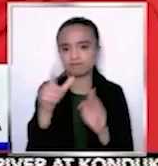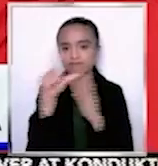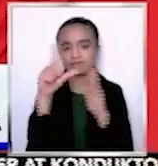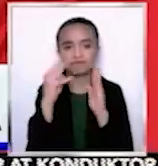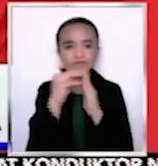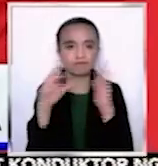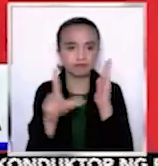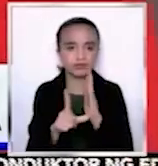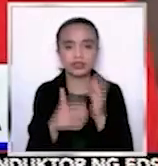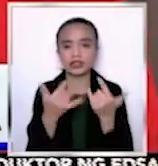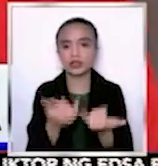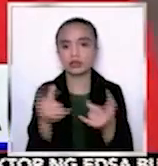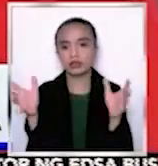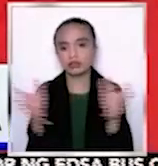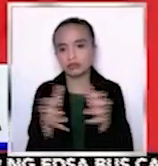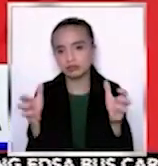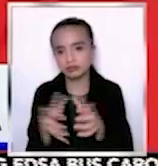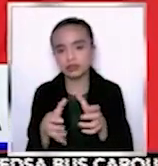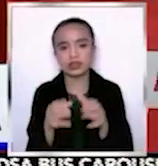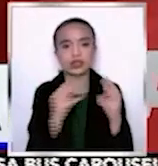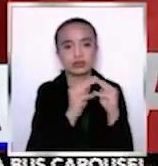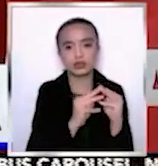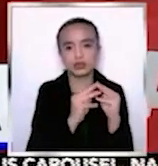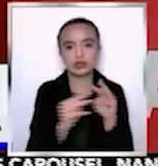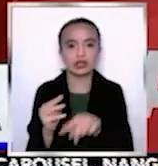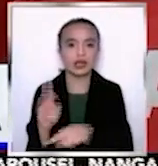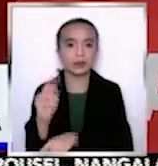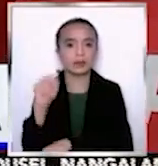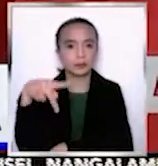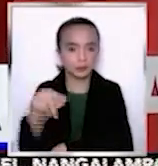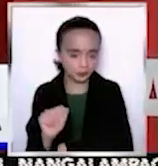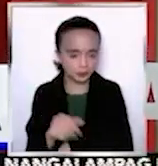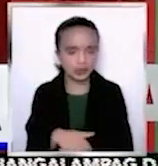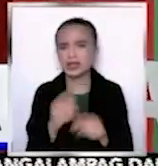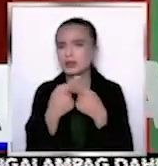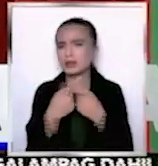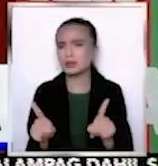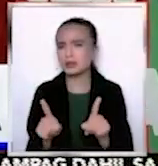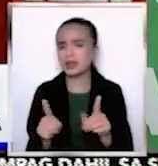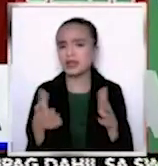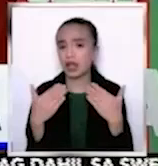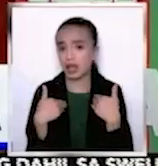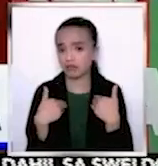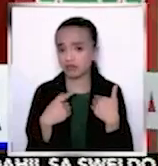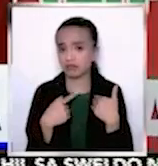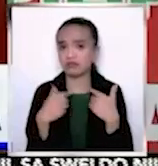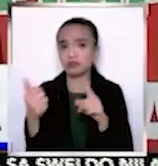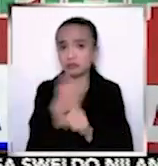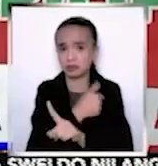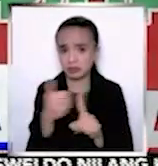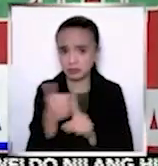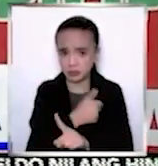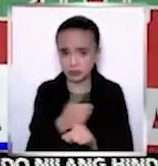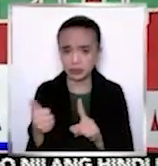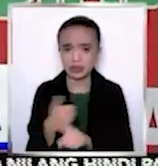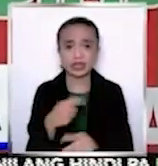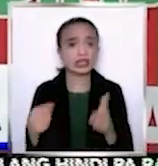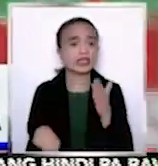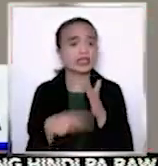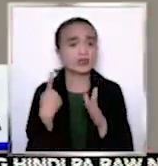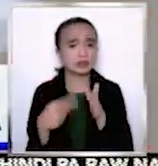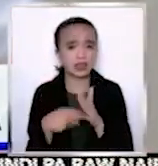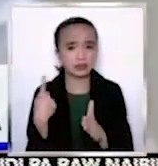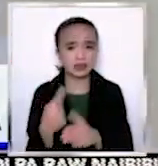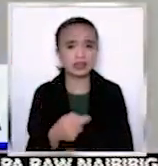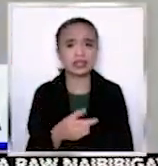sa giyera laban sa Muslim separatists at NPA. Pero meron daw pang-aabuso sa magkabilang panig at minsan nakakalimutan daw